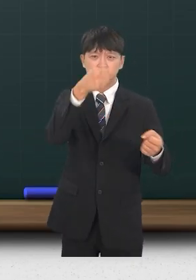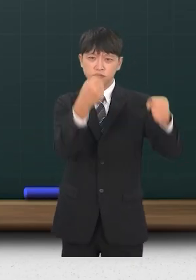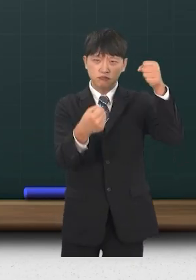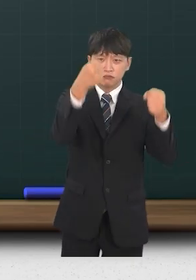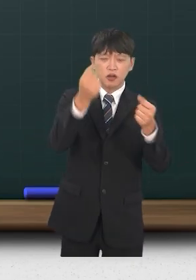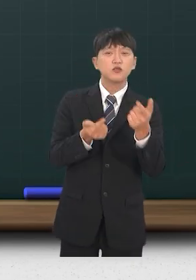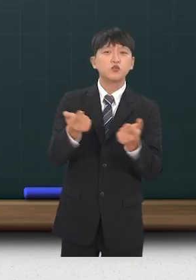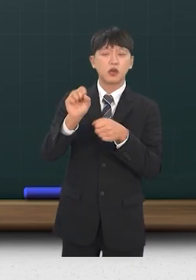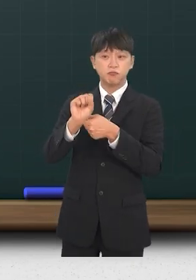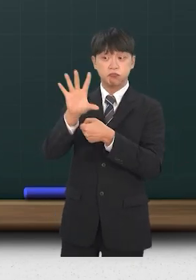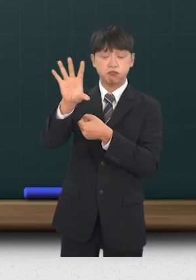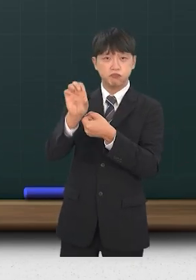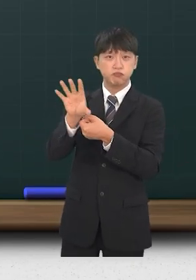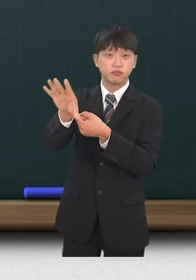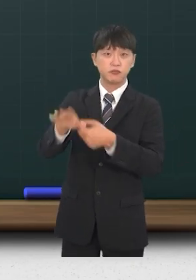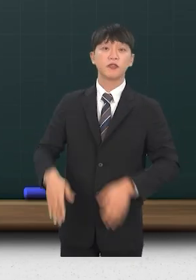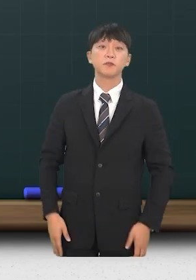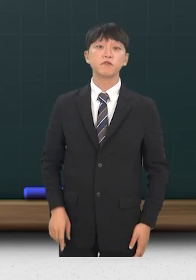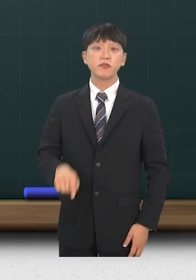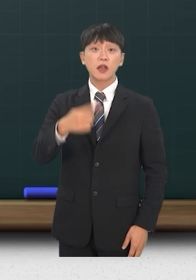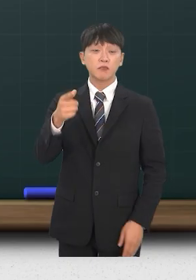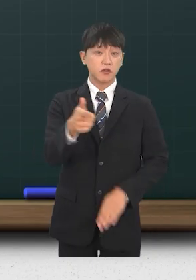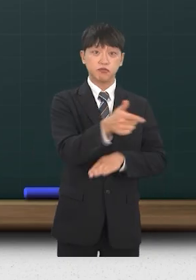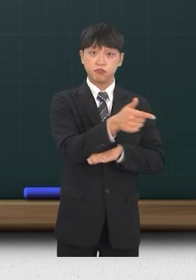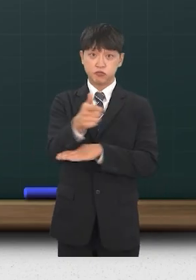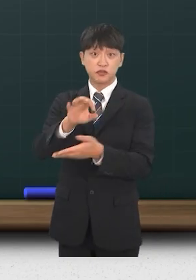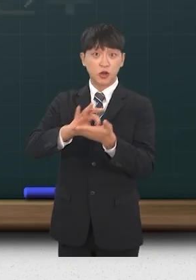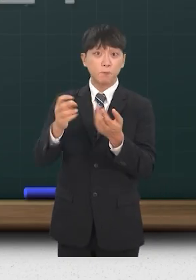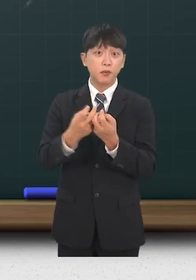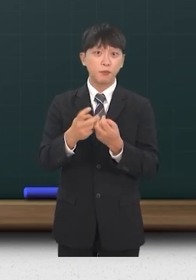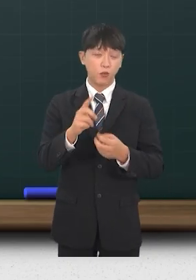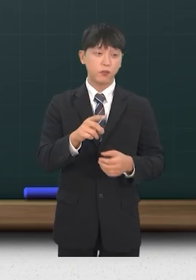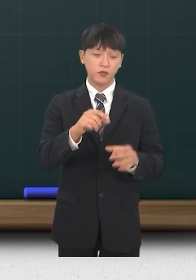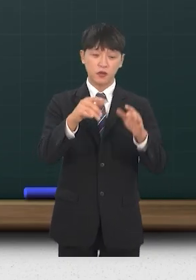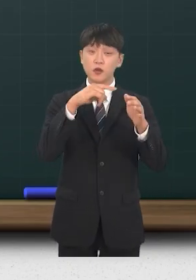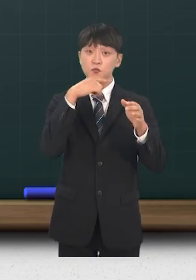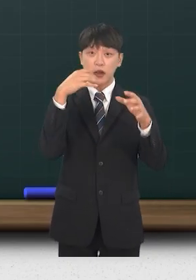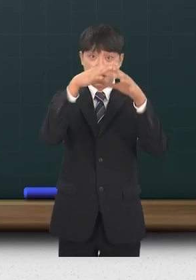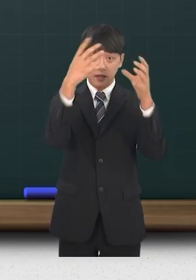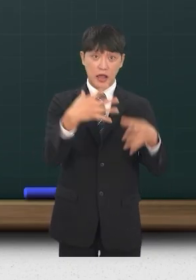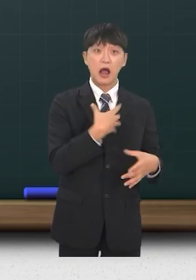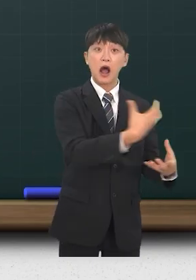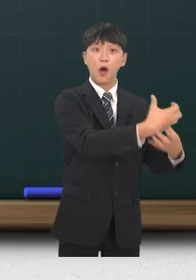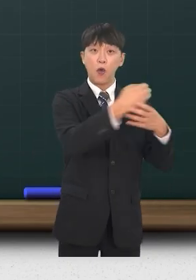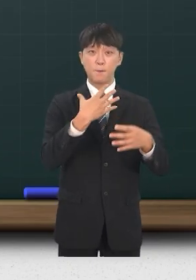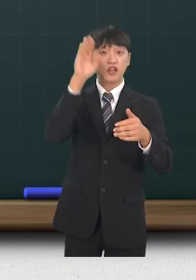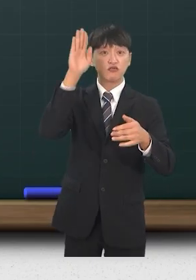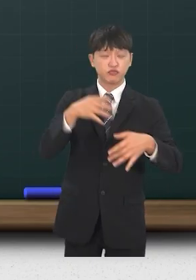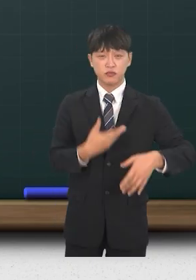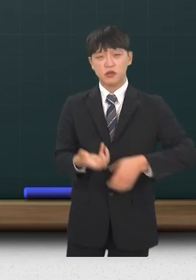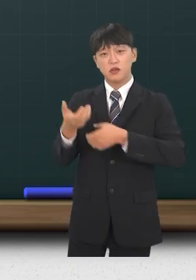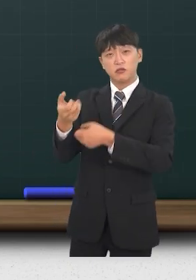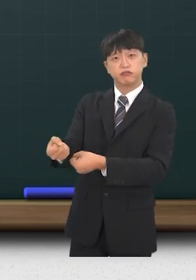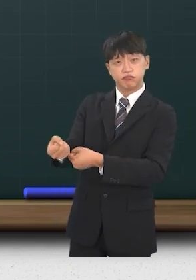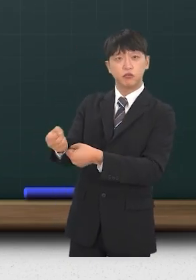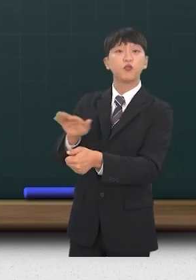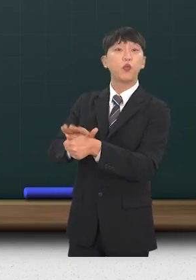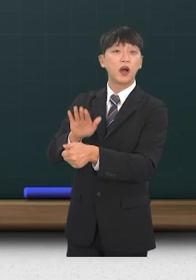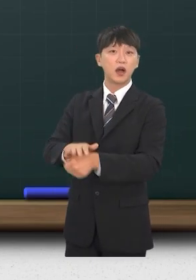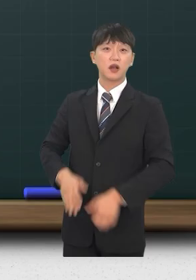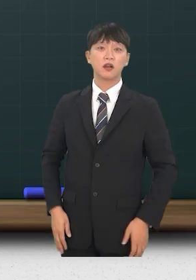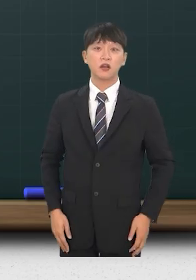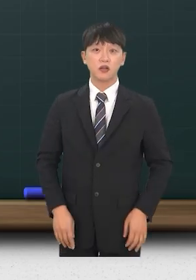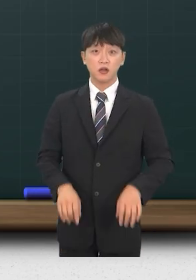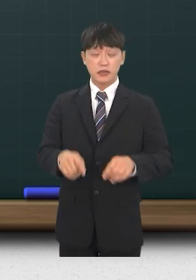소화전을 사용할 경우 첫 번째로 소화전의 문을 열고 호스를 뺀 후 꼬이지 않도록 불이 난 곳까지 길게 늘어뜨린